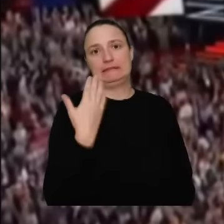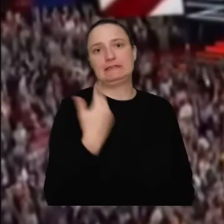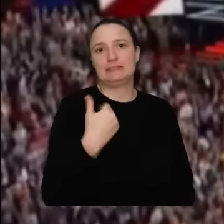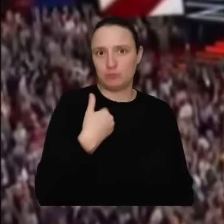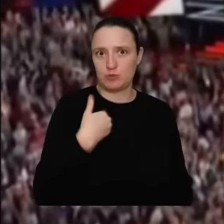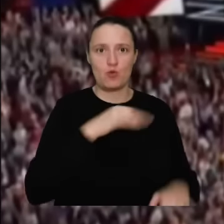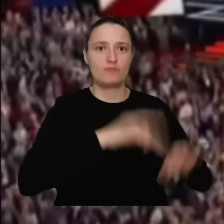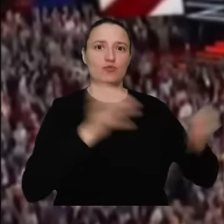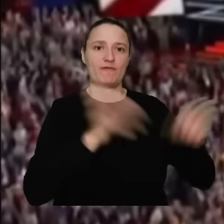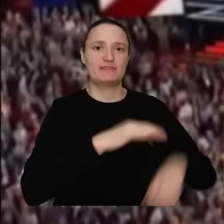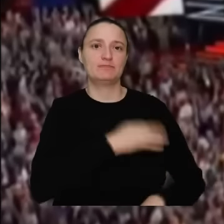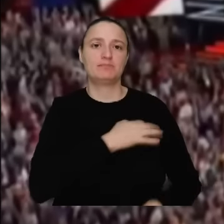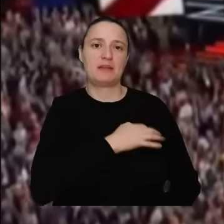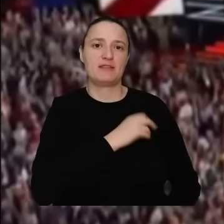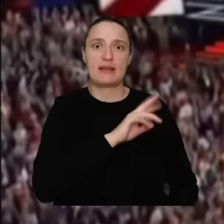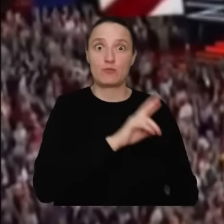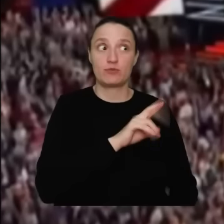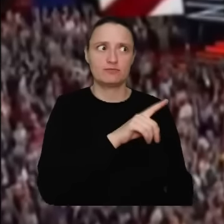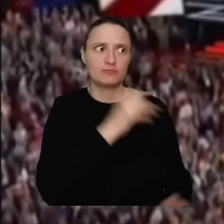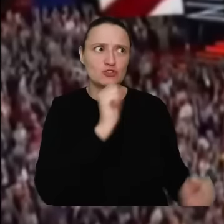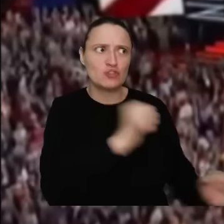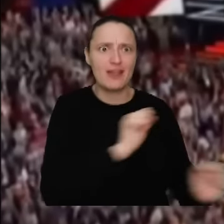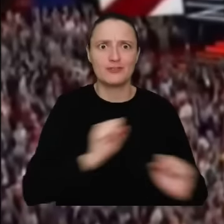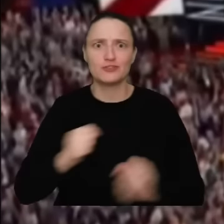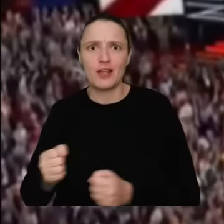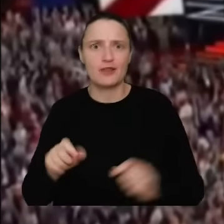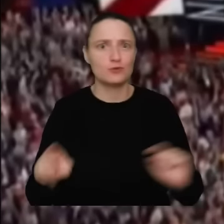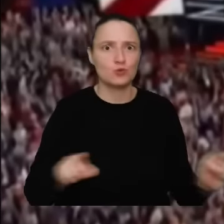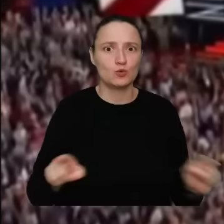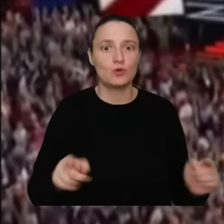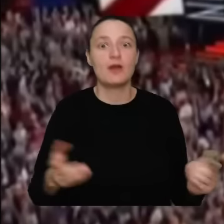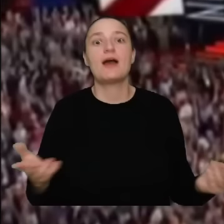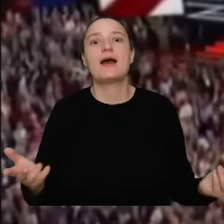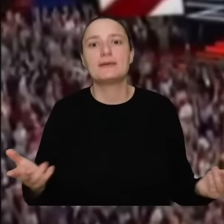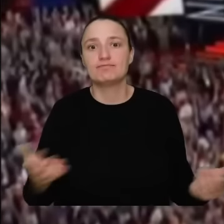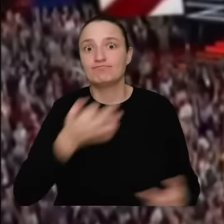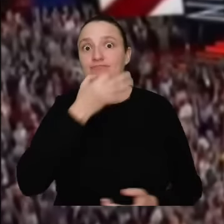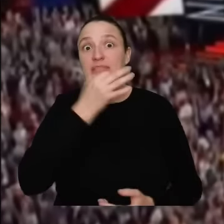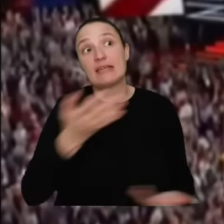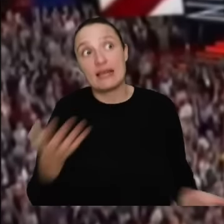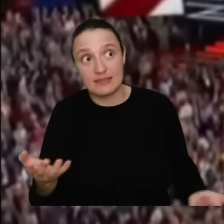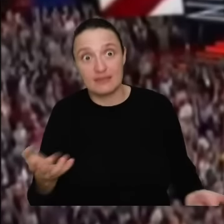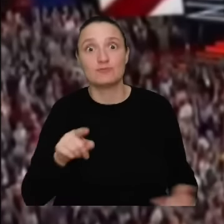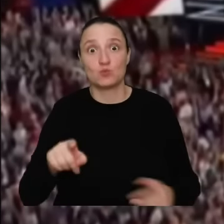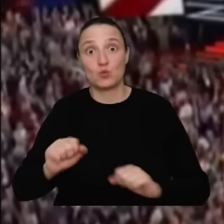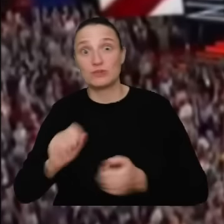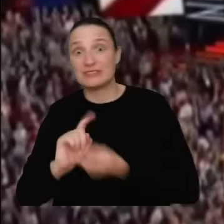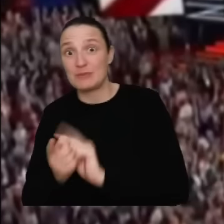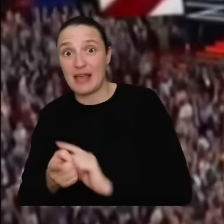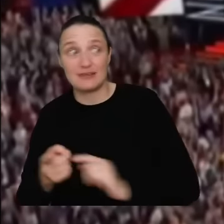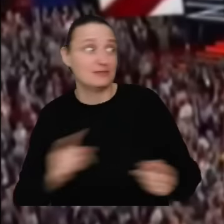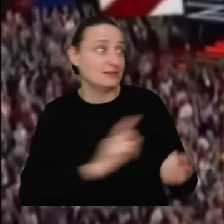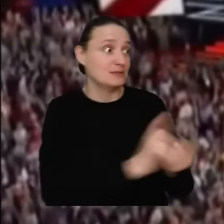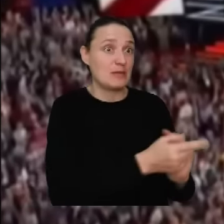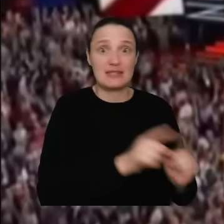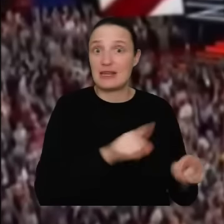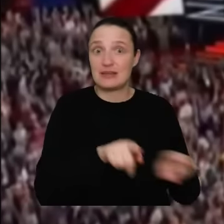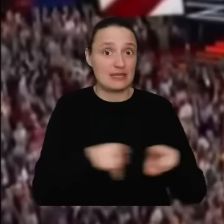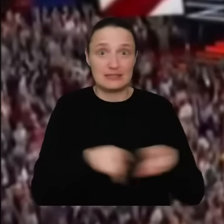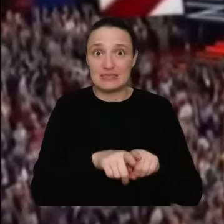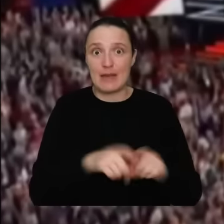republikanów i tu dzieje się pytanie, czy wektor tego dziania się, tych zmian jest taki sam, czy wręcz przeciwnie.